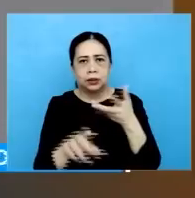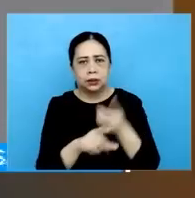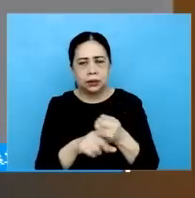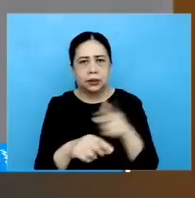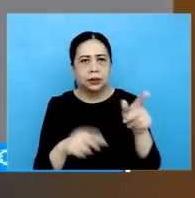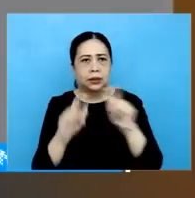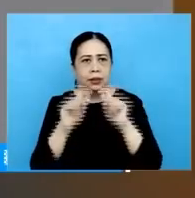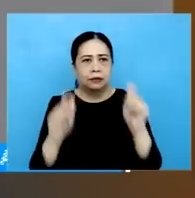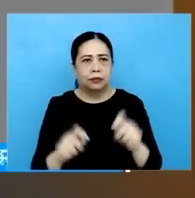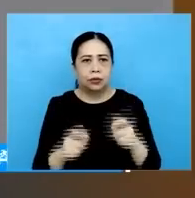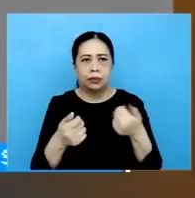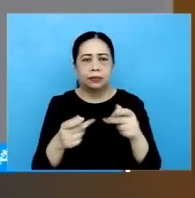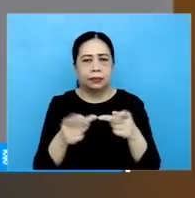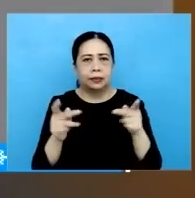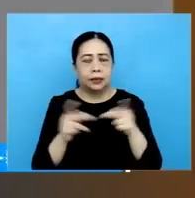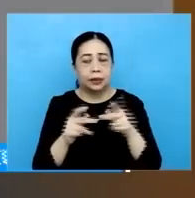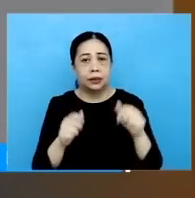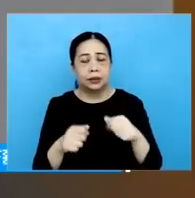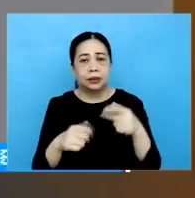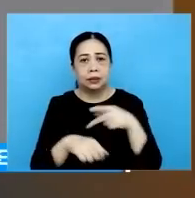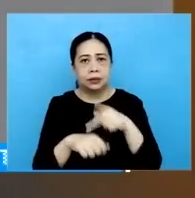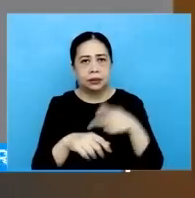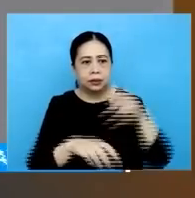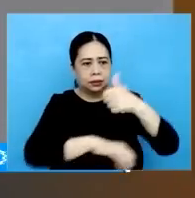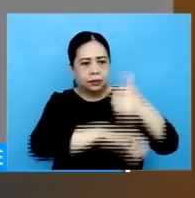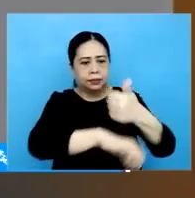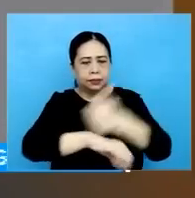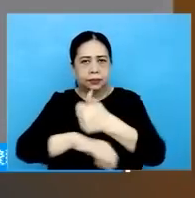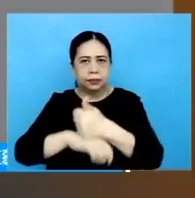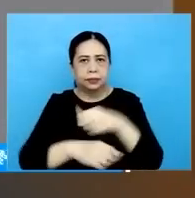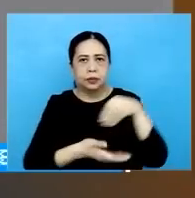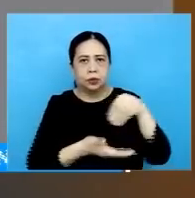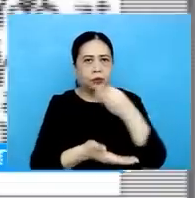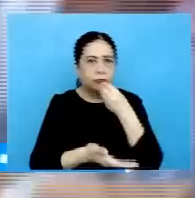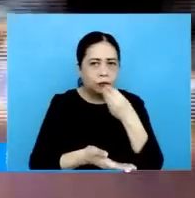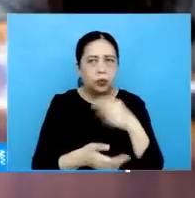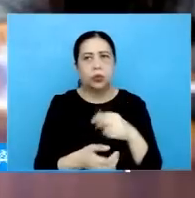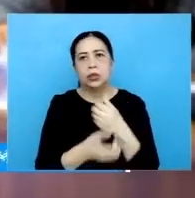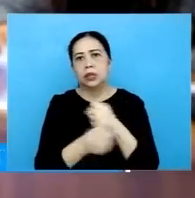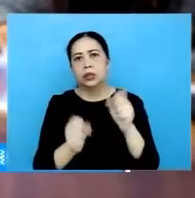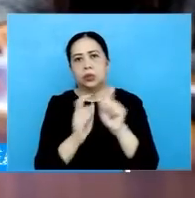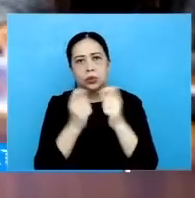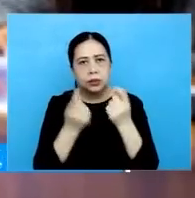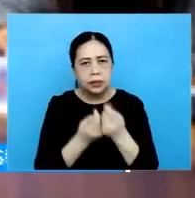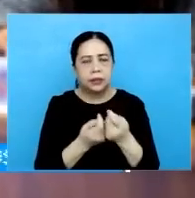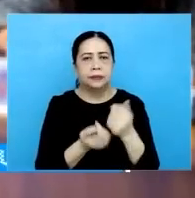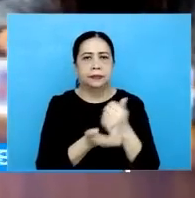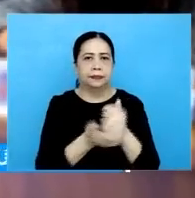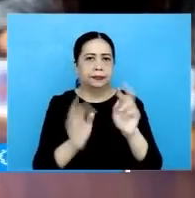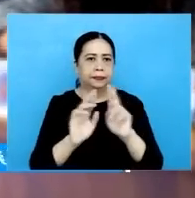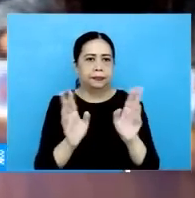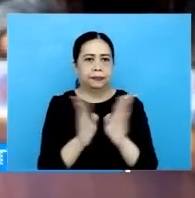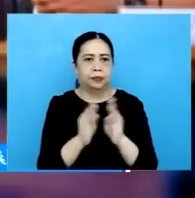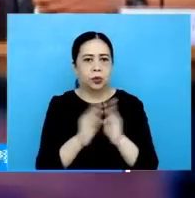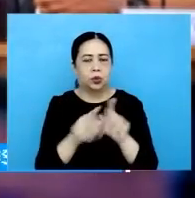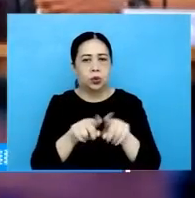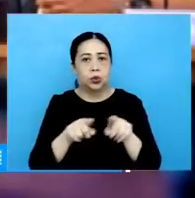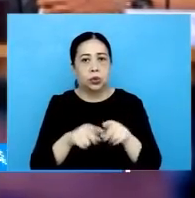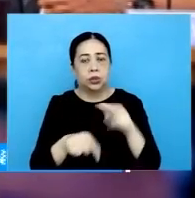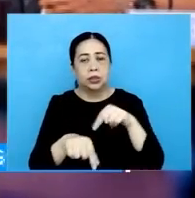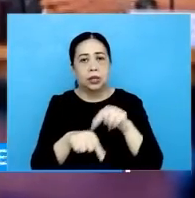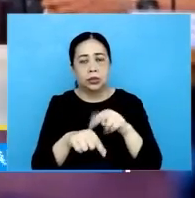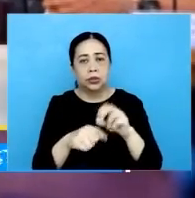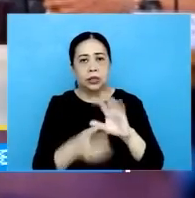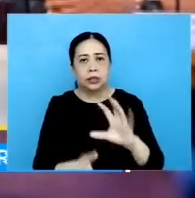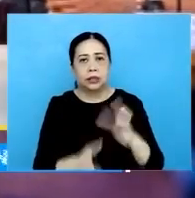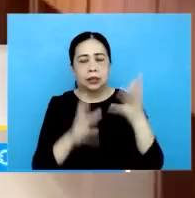sa anumang bahagi ng bansa. Nakapwesto na raw ang mga ayudang pagkain at rescue teams. Nagpulong na rin ang National Disaster Risk Reduction